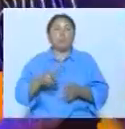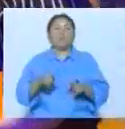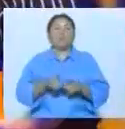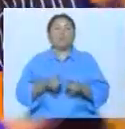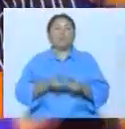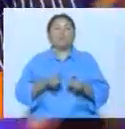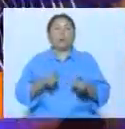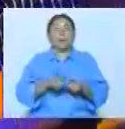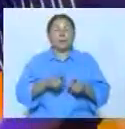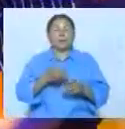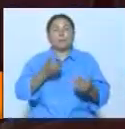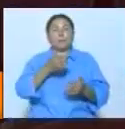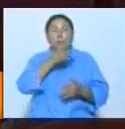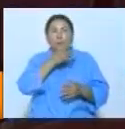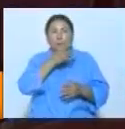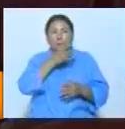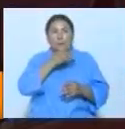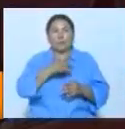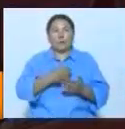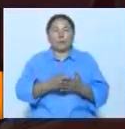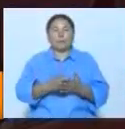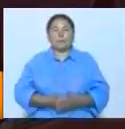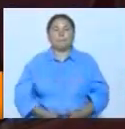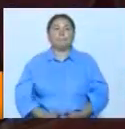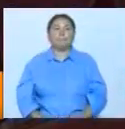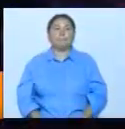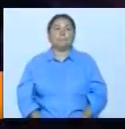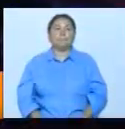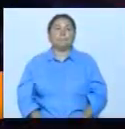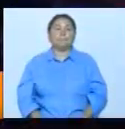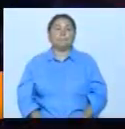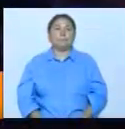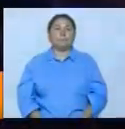шара алдағы уақытта да жалғасын табатынын жеткізді. Абзал Айхат, Саламат Таумұрынов, Дидар.